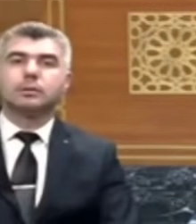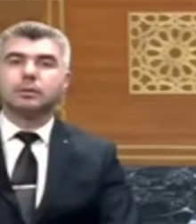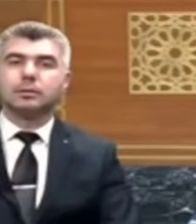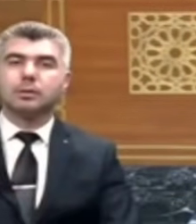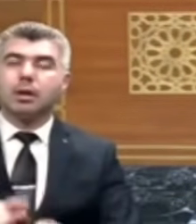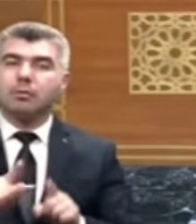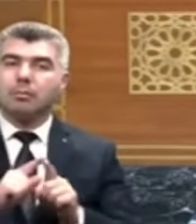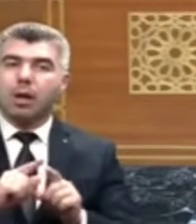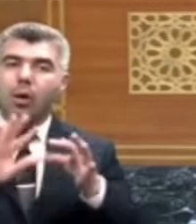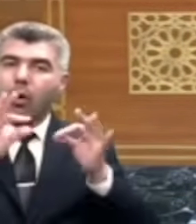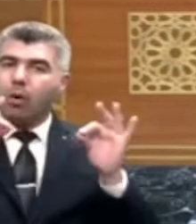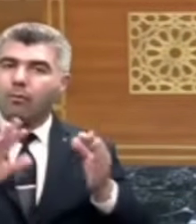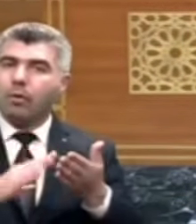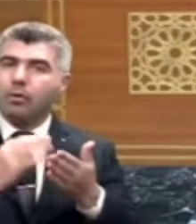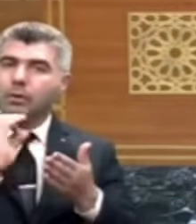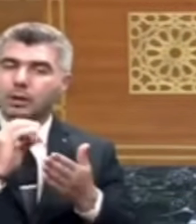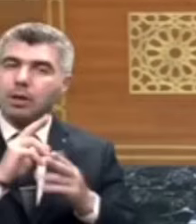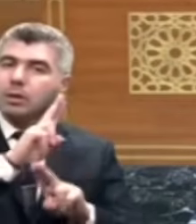تكلمت كلامك كامل.